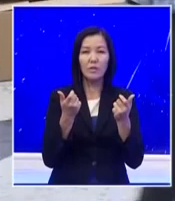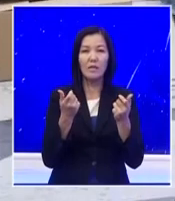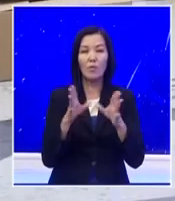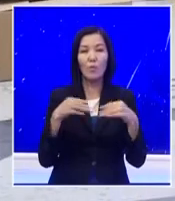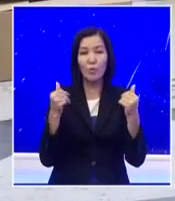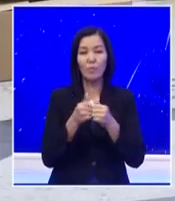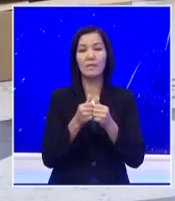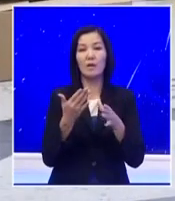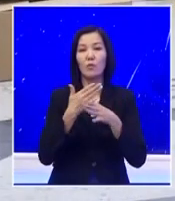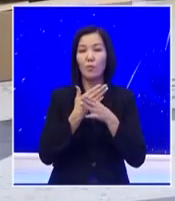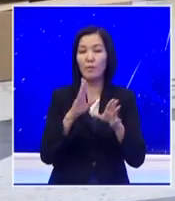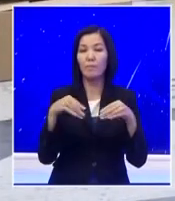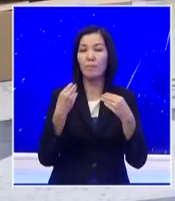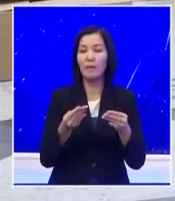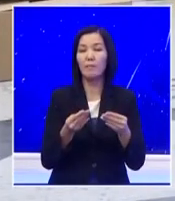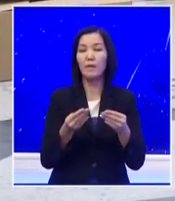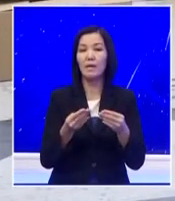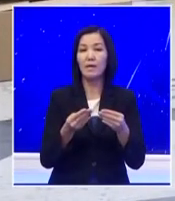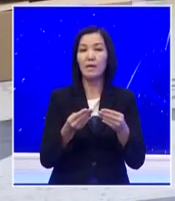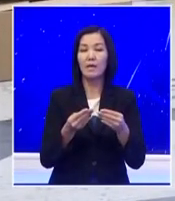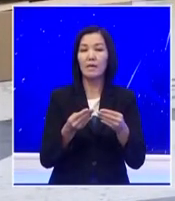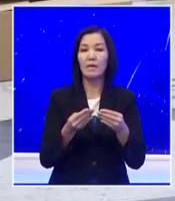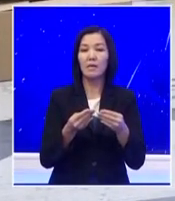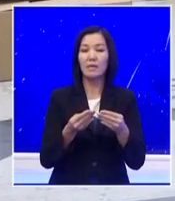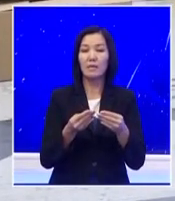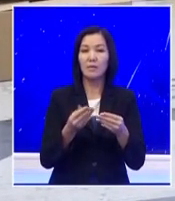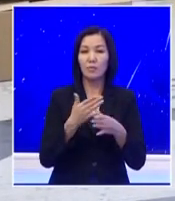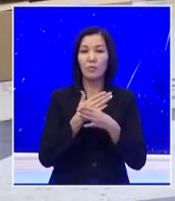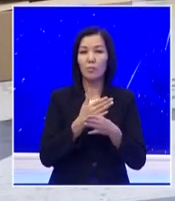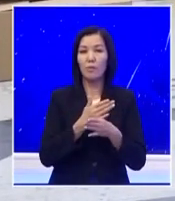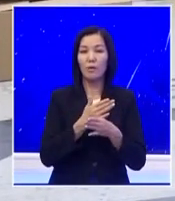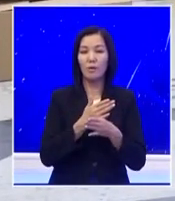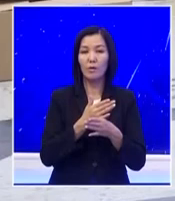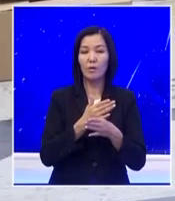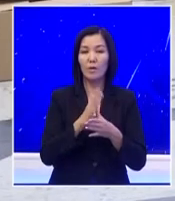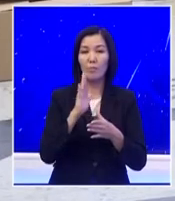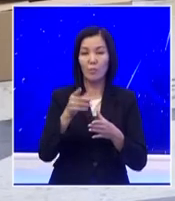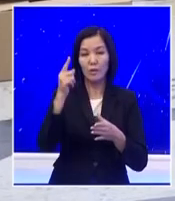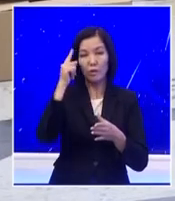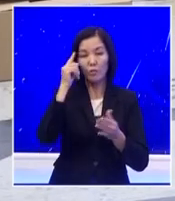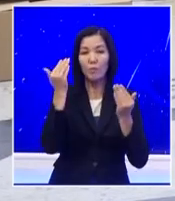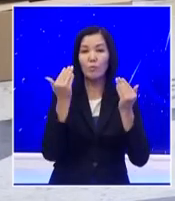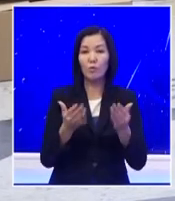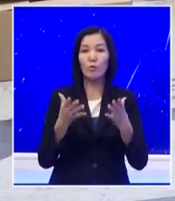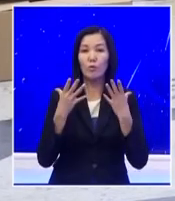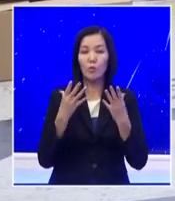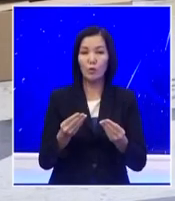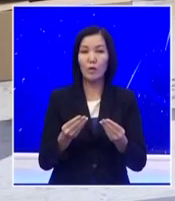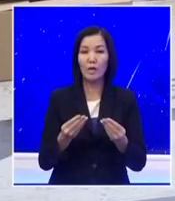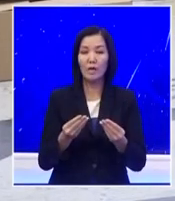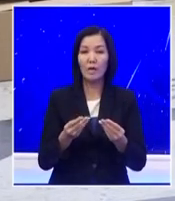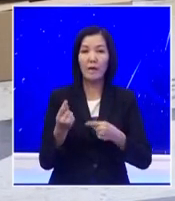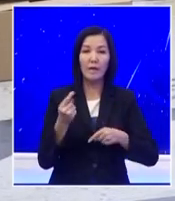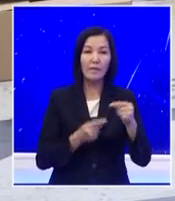енді мұқтаж жандарға азмаз болса да көмегі болама деген оймен бүгінгі таңда кәсіпкерлердің